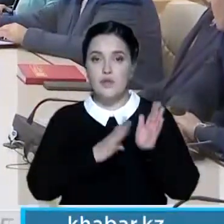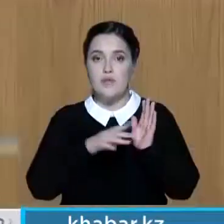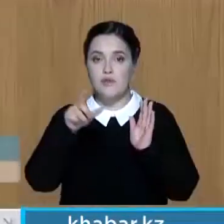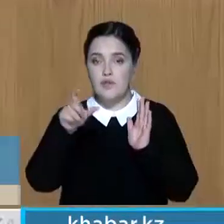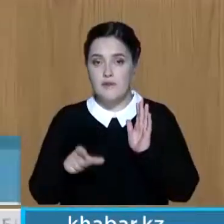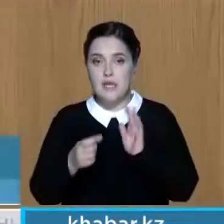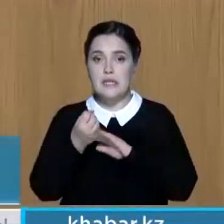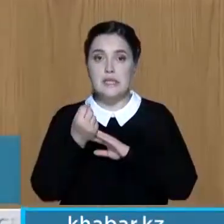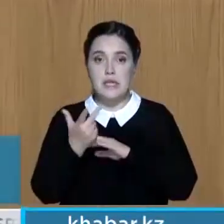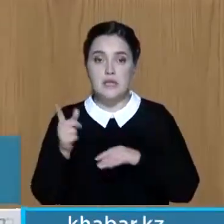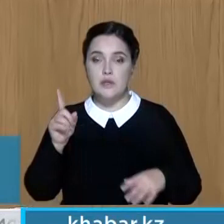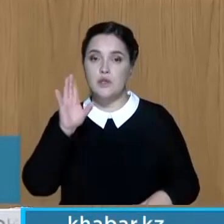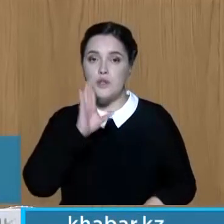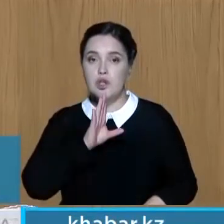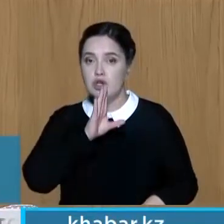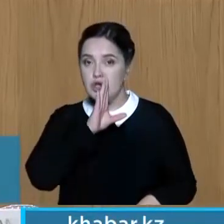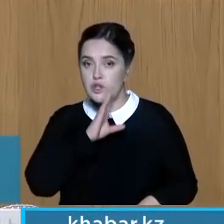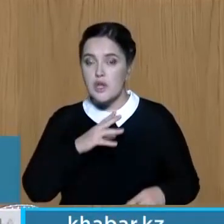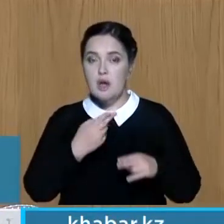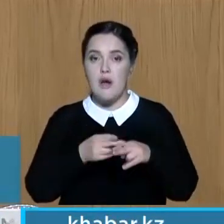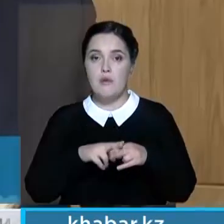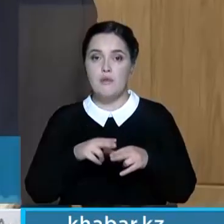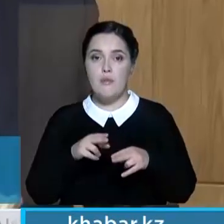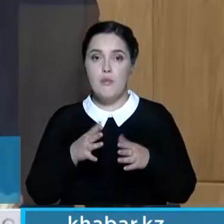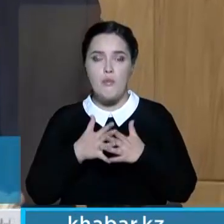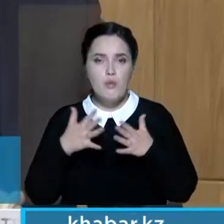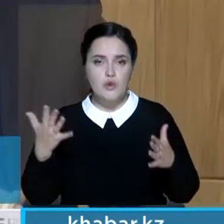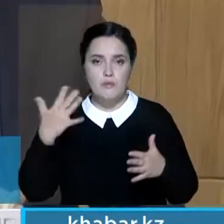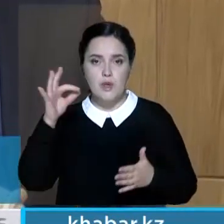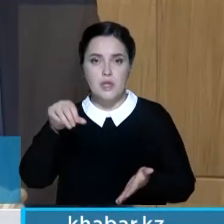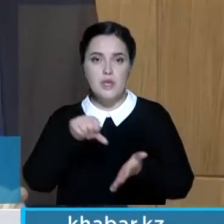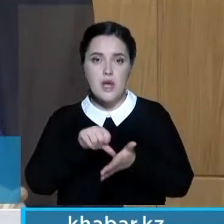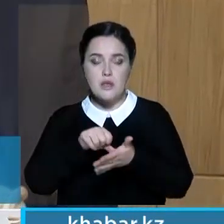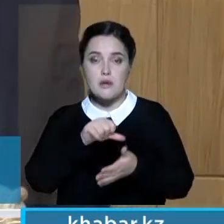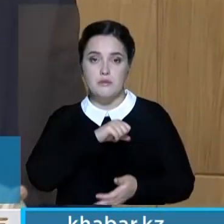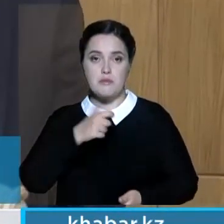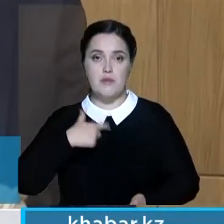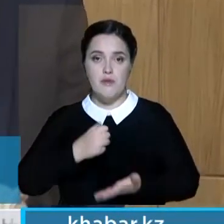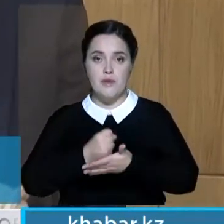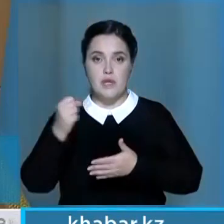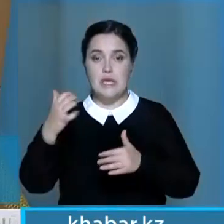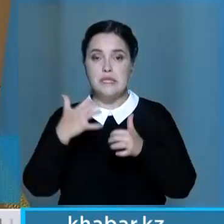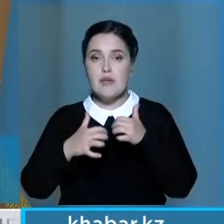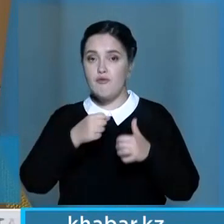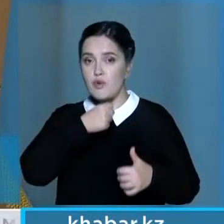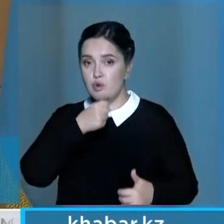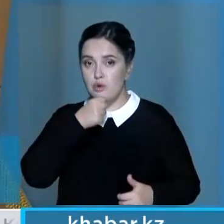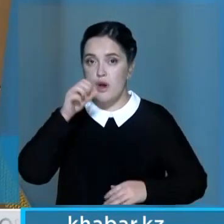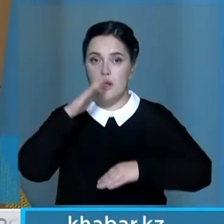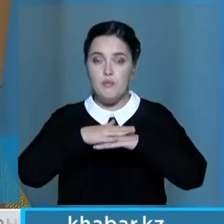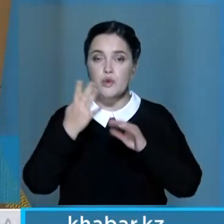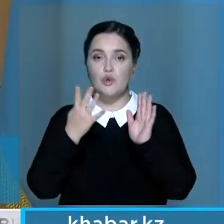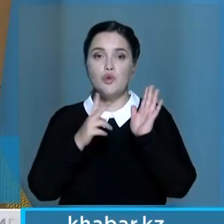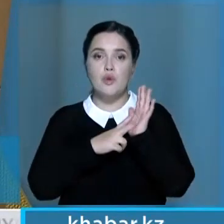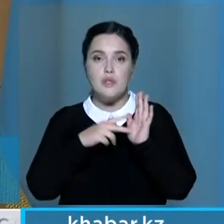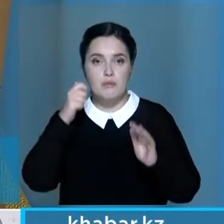249 человек, 13 из которых женщины. При этом больше половины кандидатов – самовыдвиженцы. Средний возраст будущих